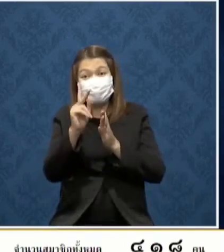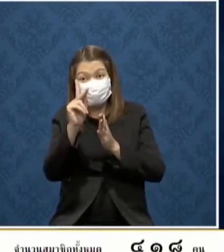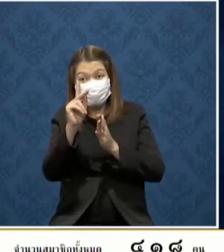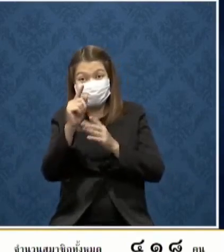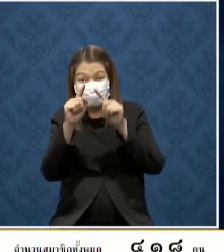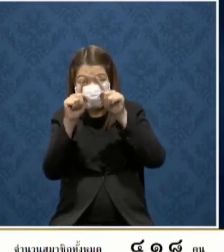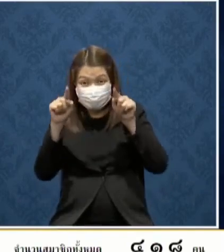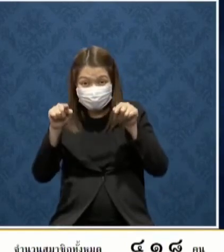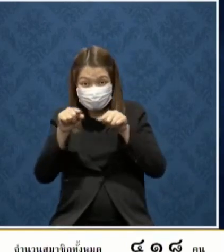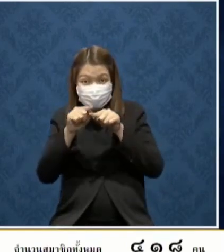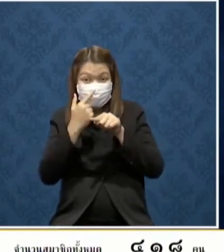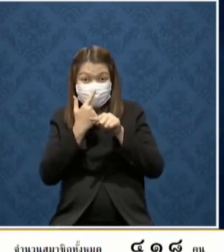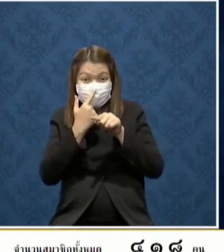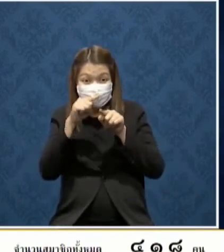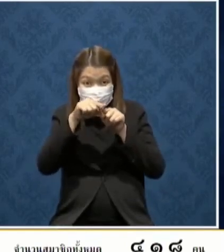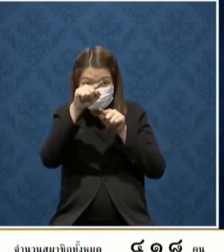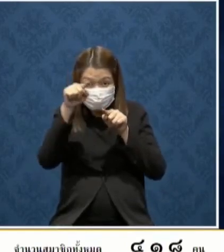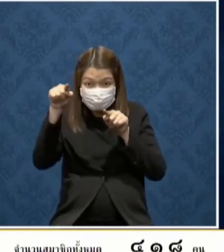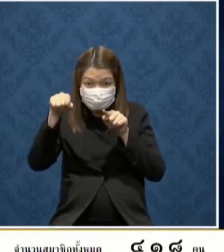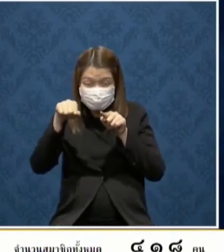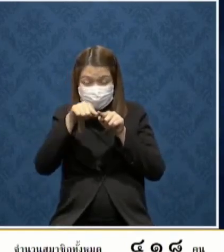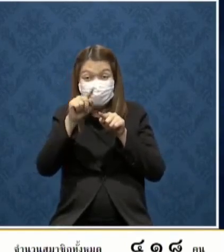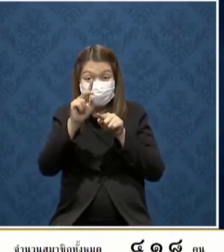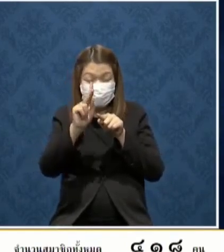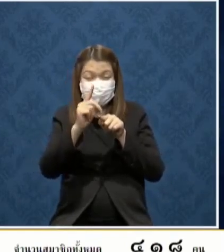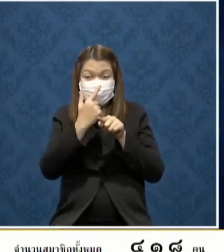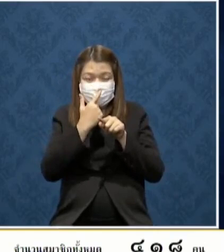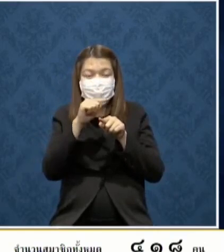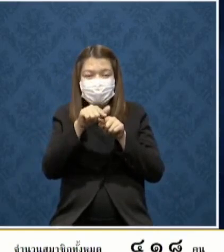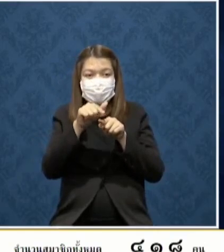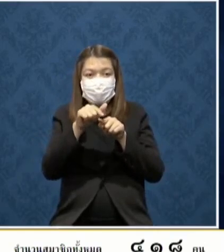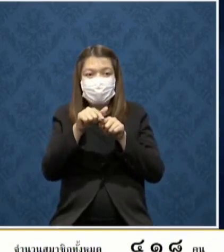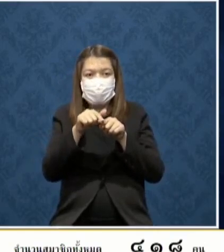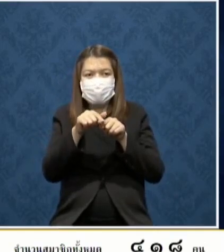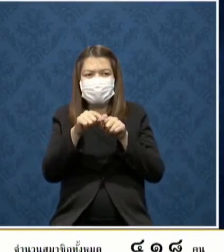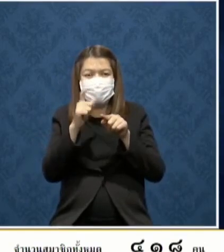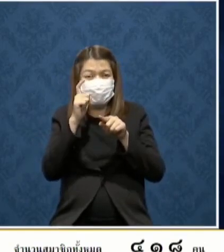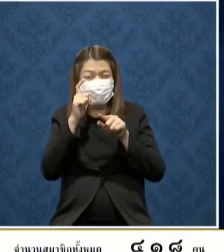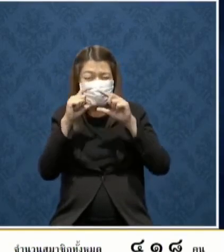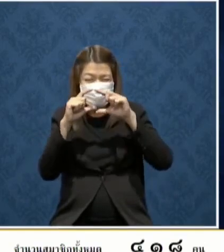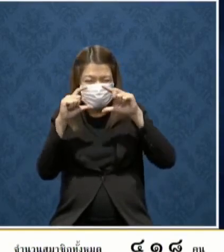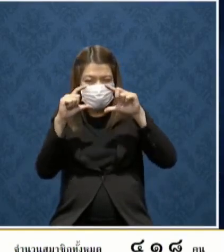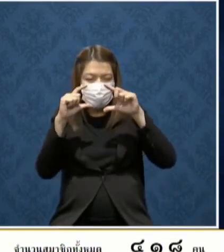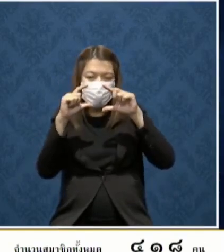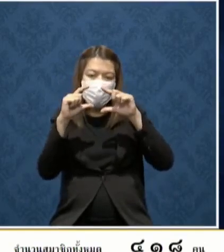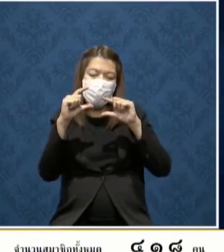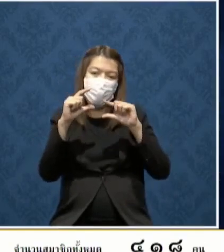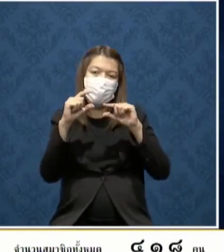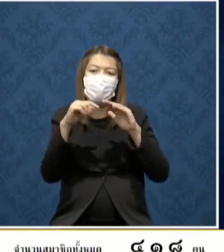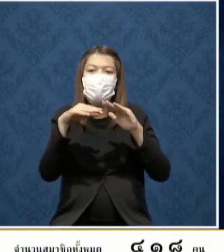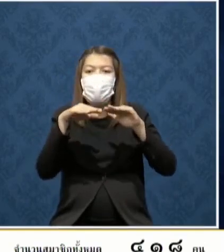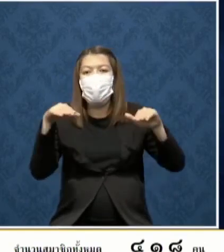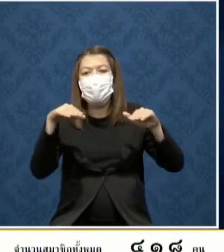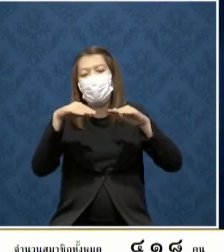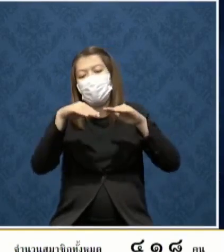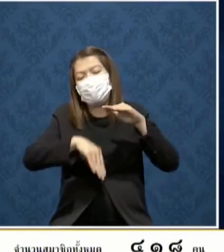คือตามแ Burning ของเห็กแผ่น 5 จุดที่พบวามีความหนาต่ำกามารถษานซึ่ง กออที่เคื